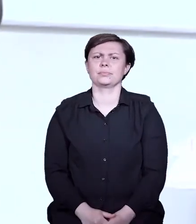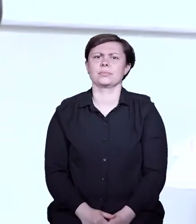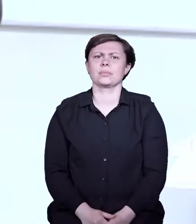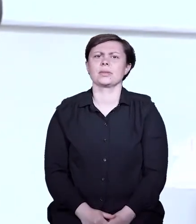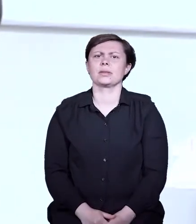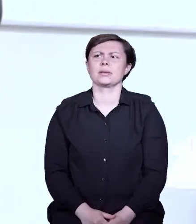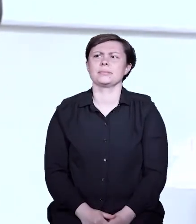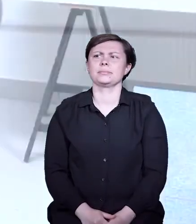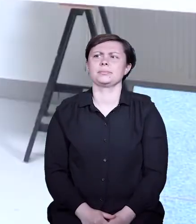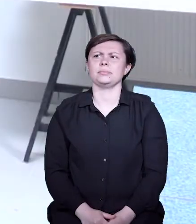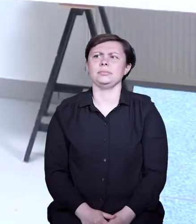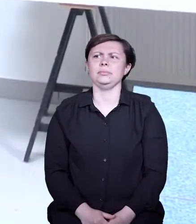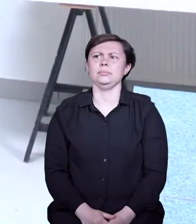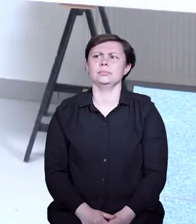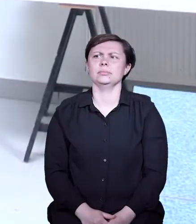rozcinająca tą całą bryłę.